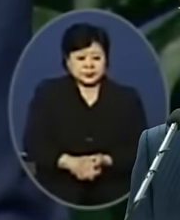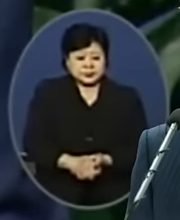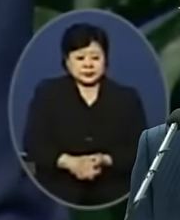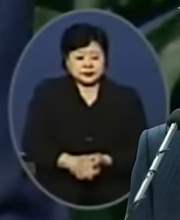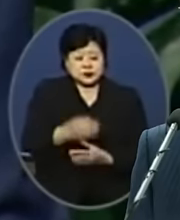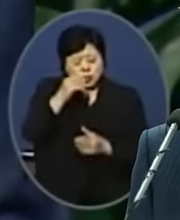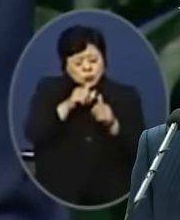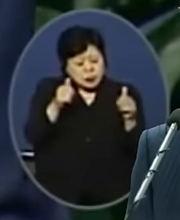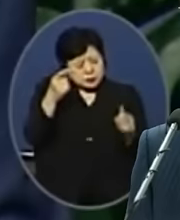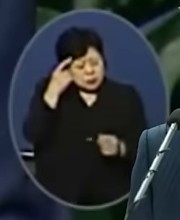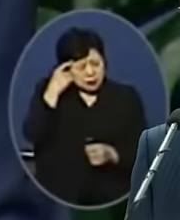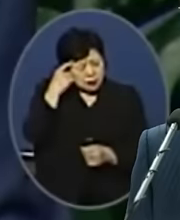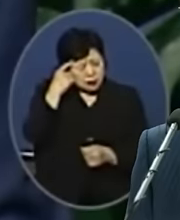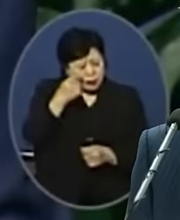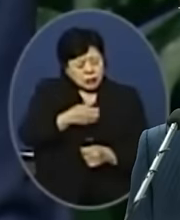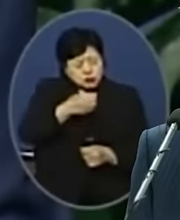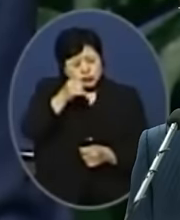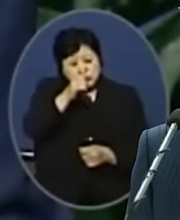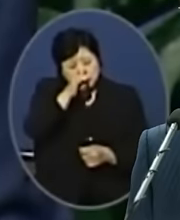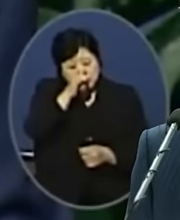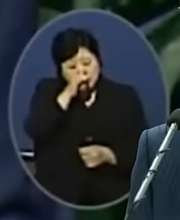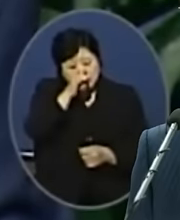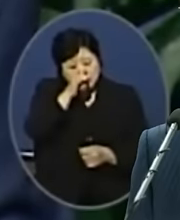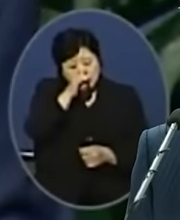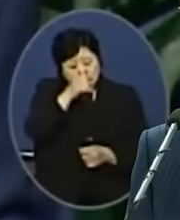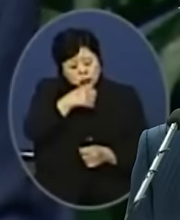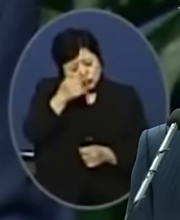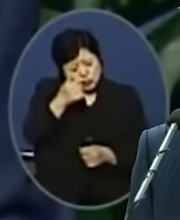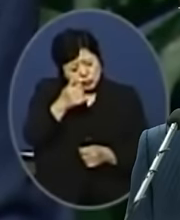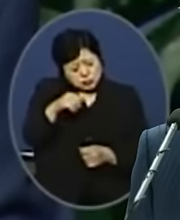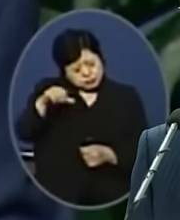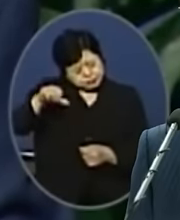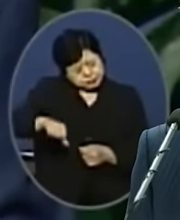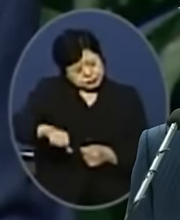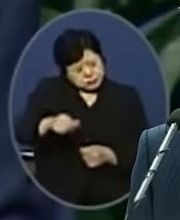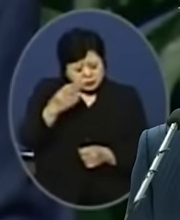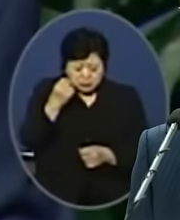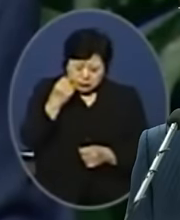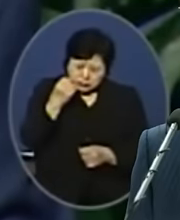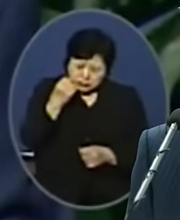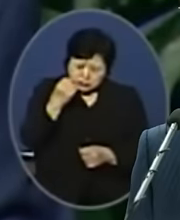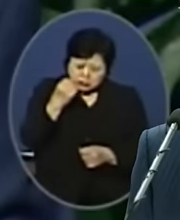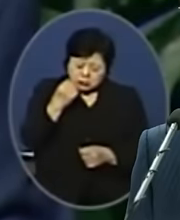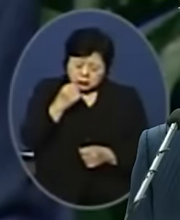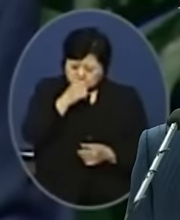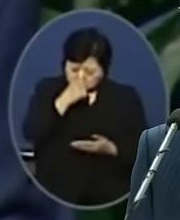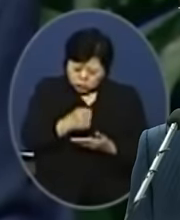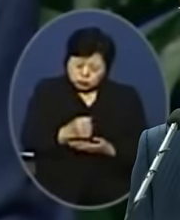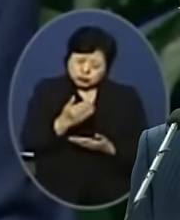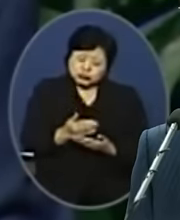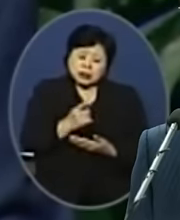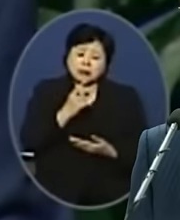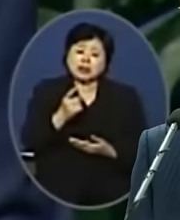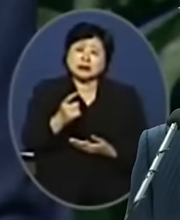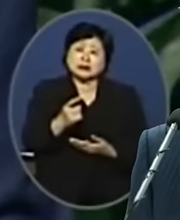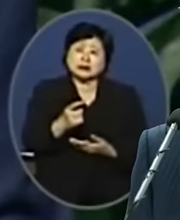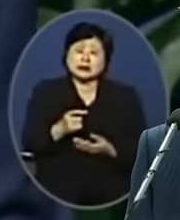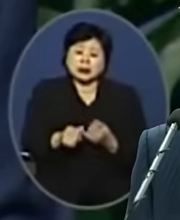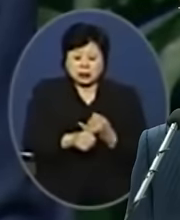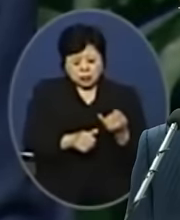그럼 요셉이 생각해, 이 꿈이 있는데 꿈이 왜 이 모양이 자기를 형통케 한 줄